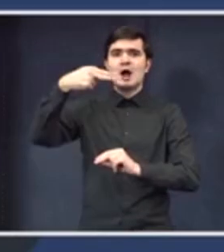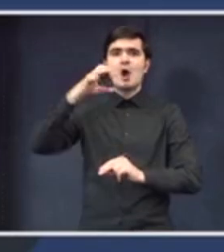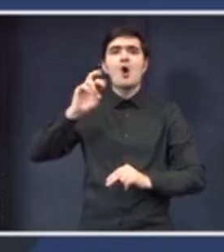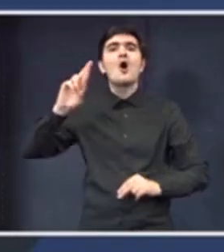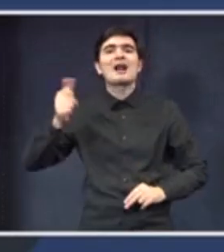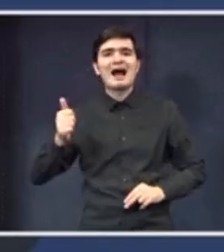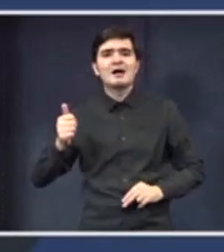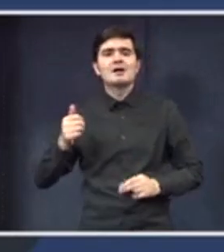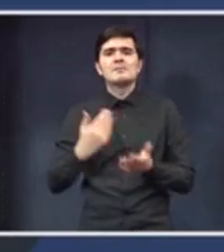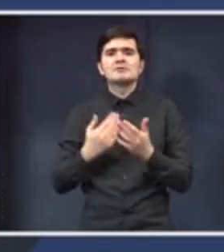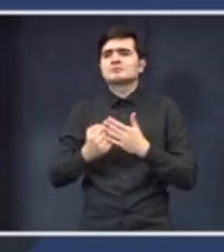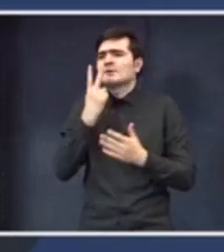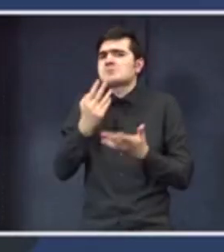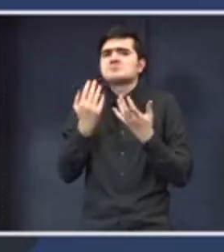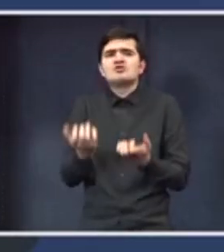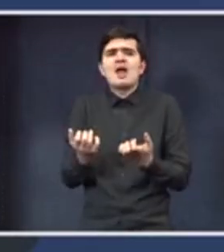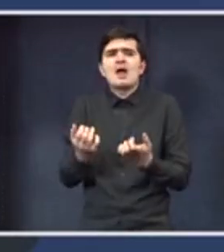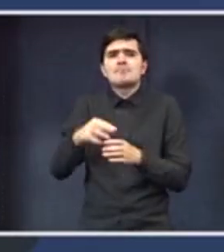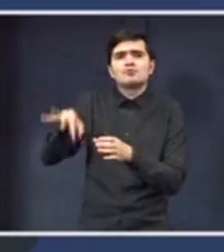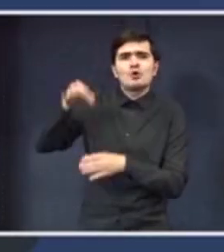ce soluții găsim, dar